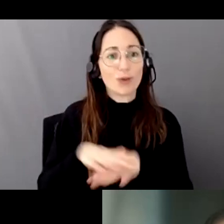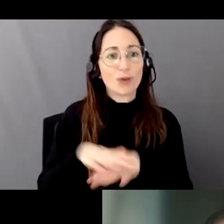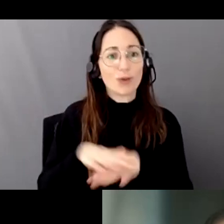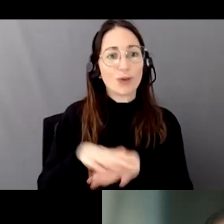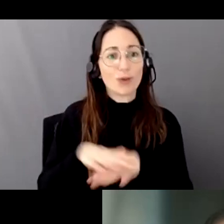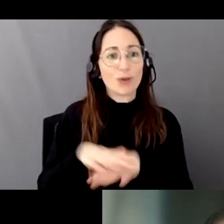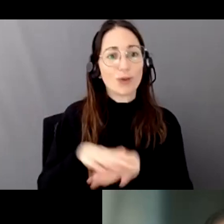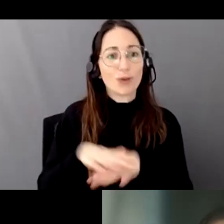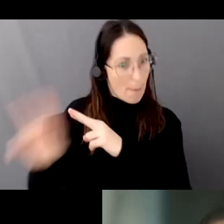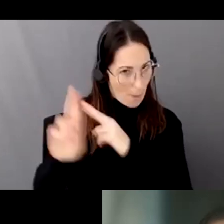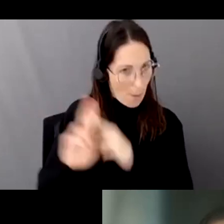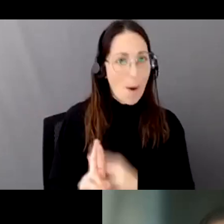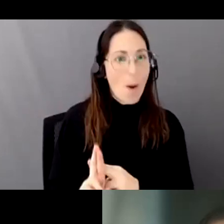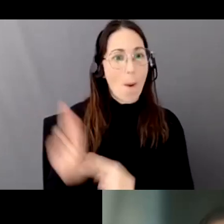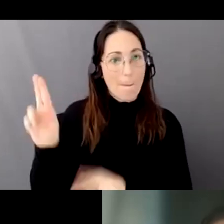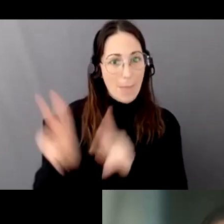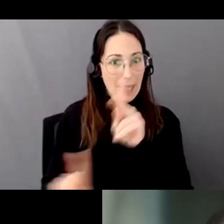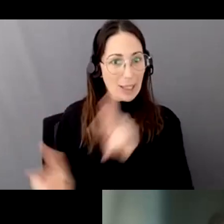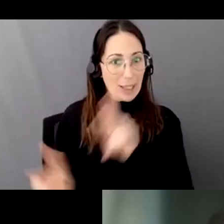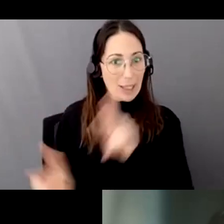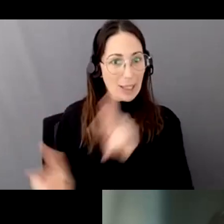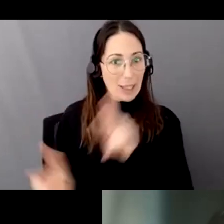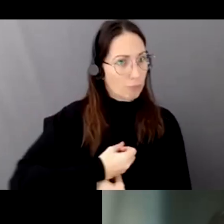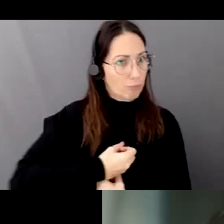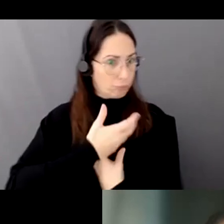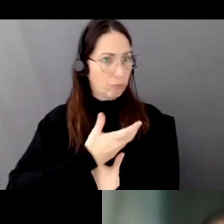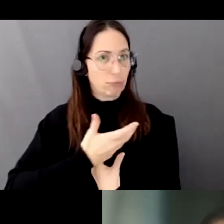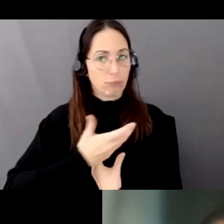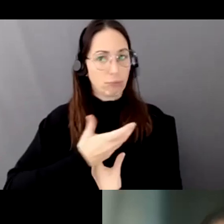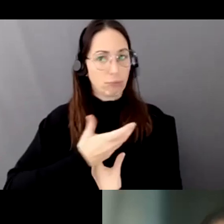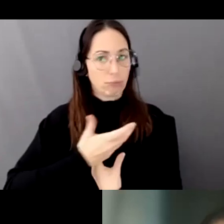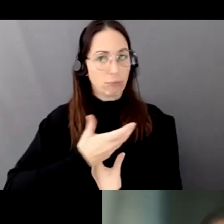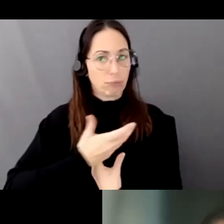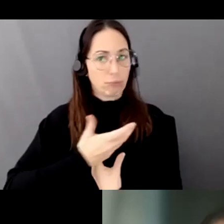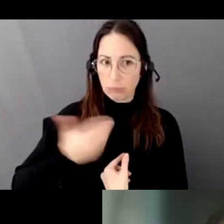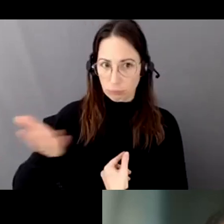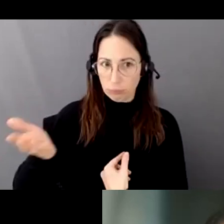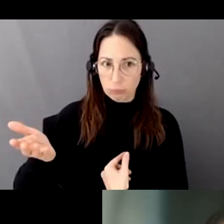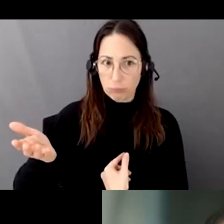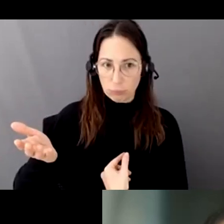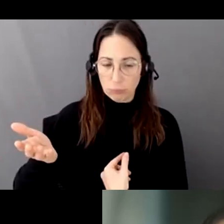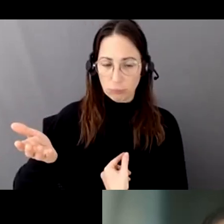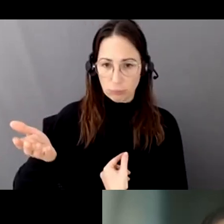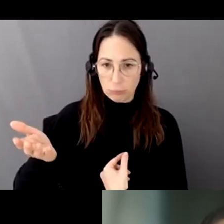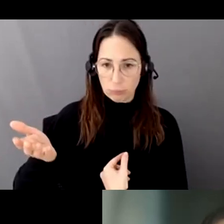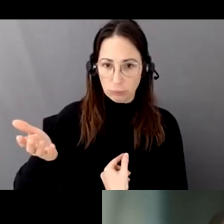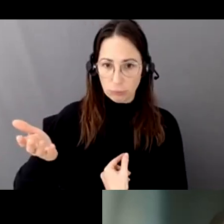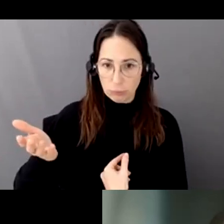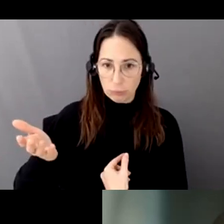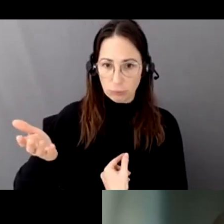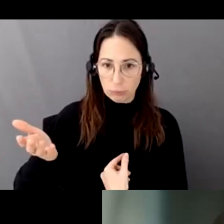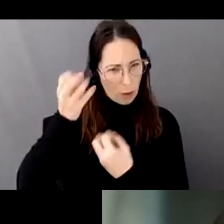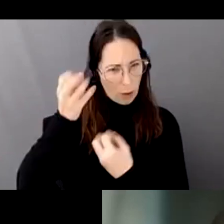où, les participants évoquent, le fait que, ils ont reçu les informations